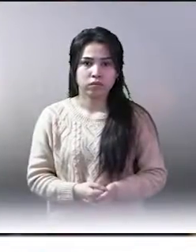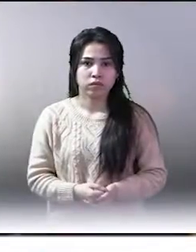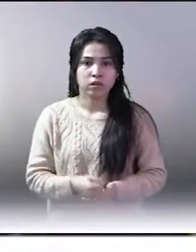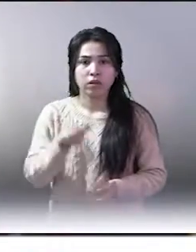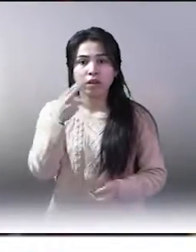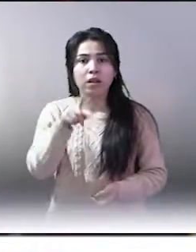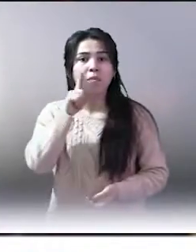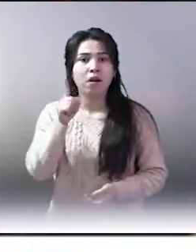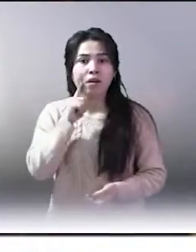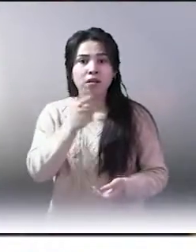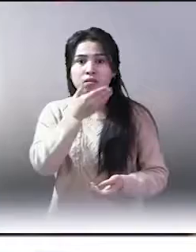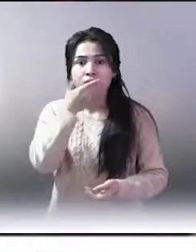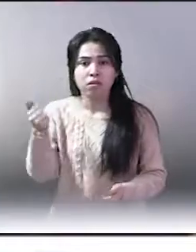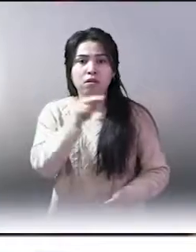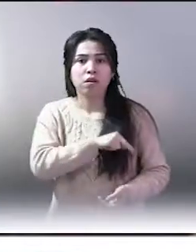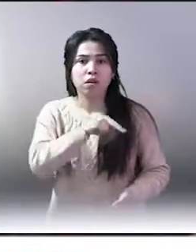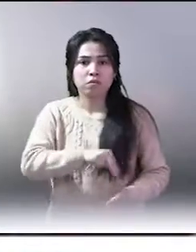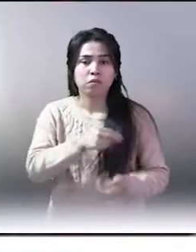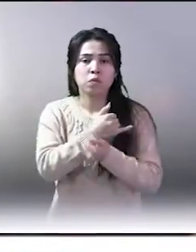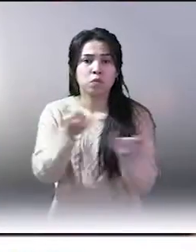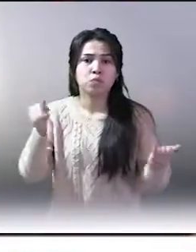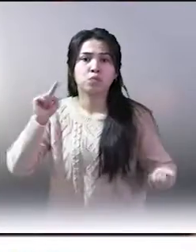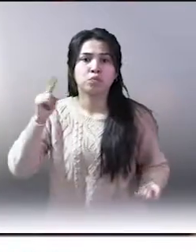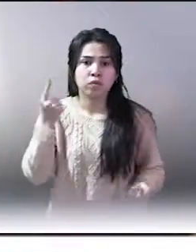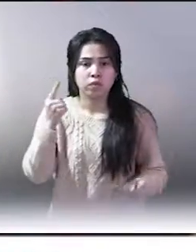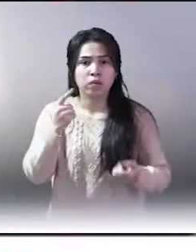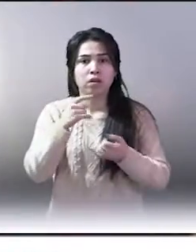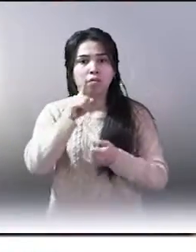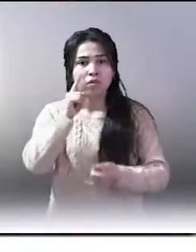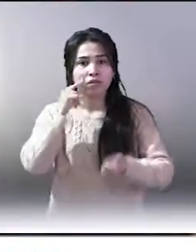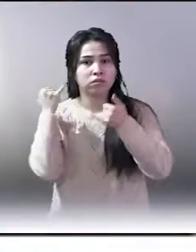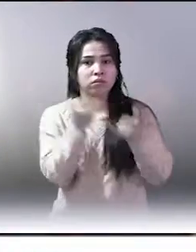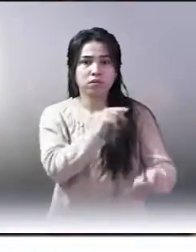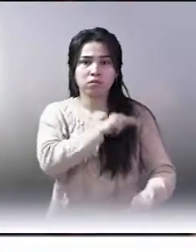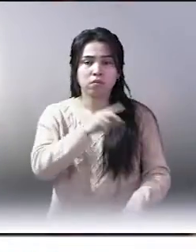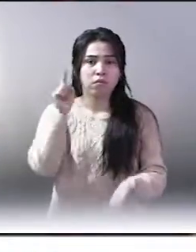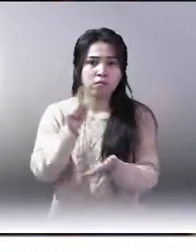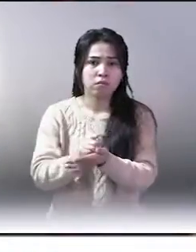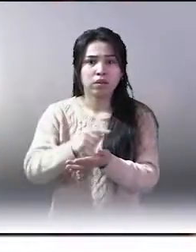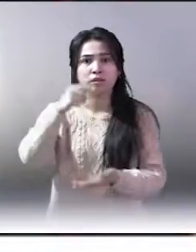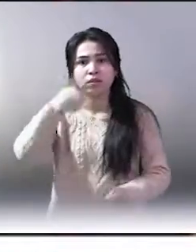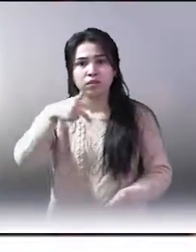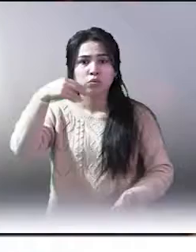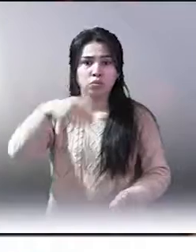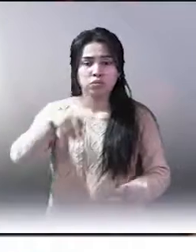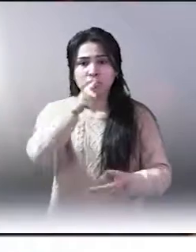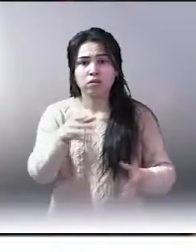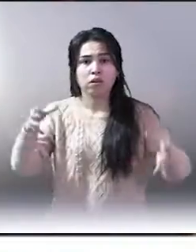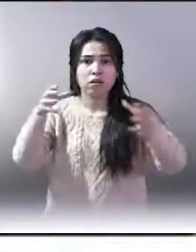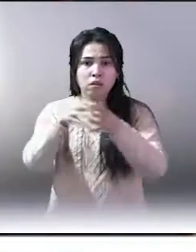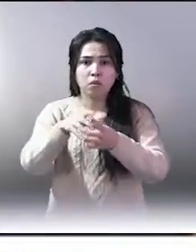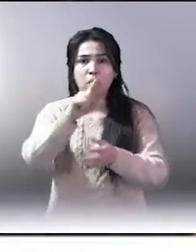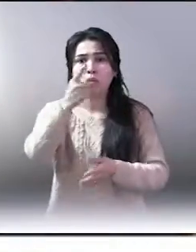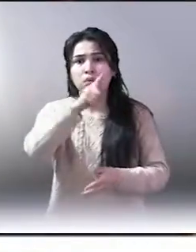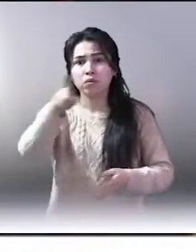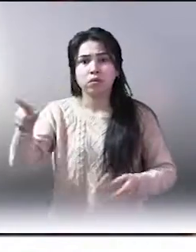Для молодежи нет работы в районе. Почему нельзя создать, к примеру, кооператив для молодежи, чтобы 30-40 сельских ребят объединились? Почему